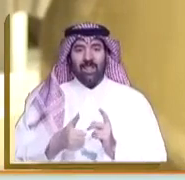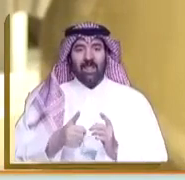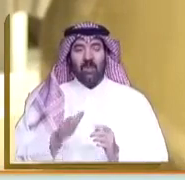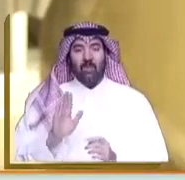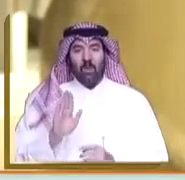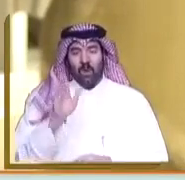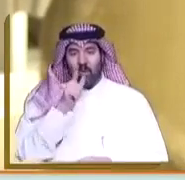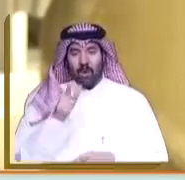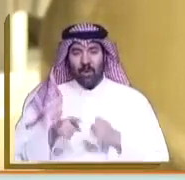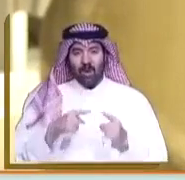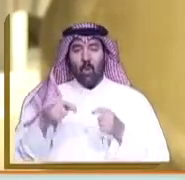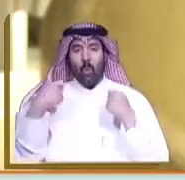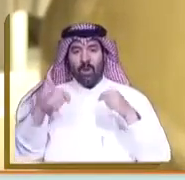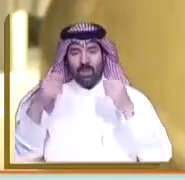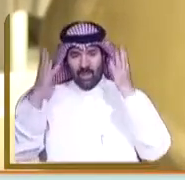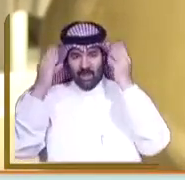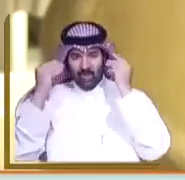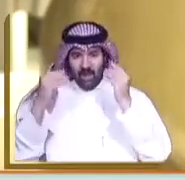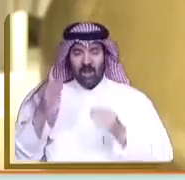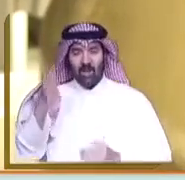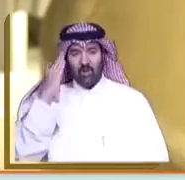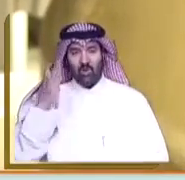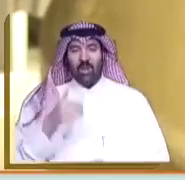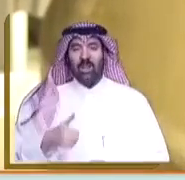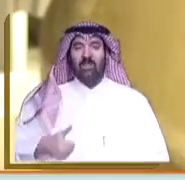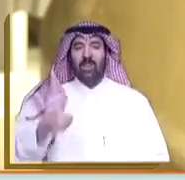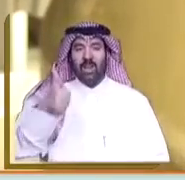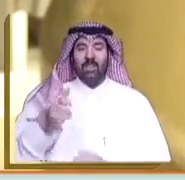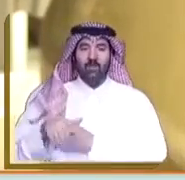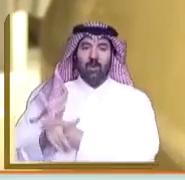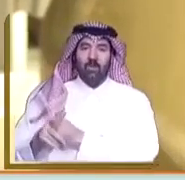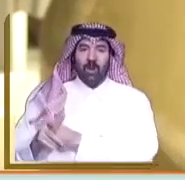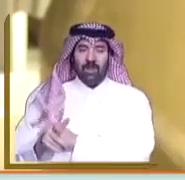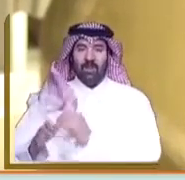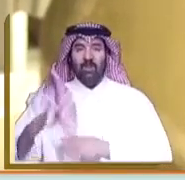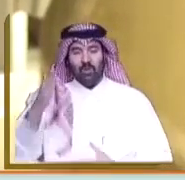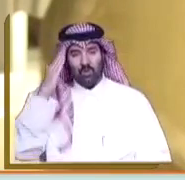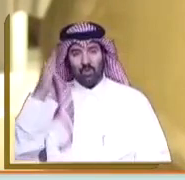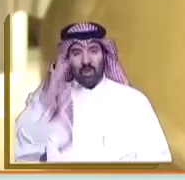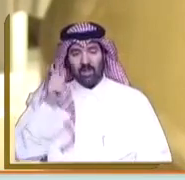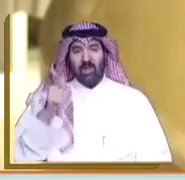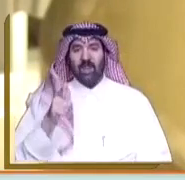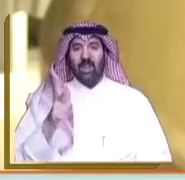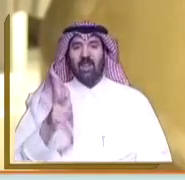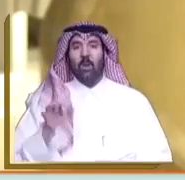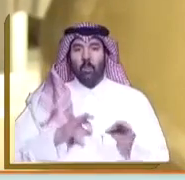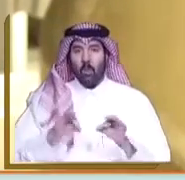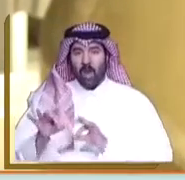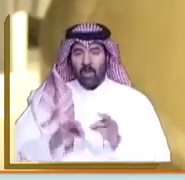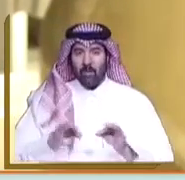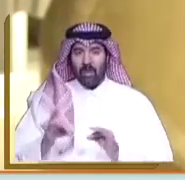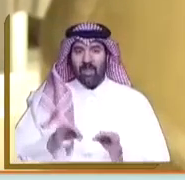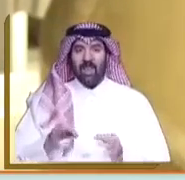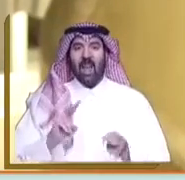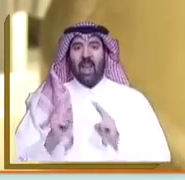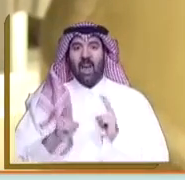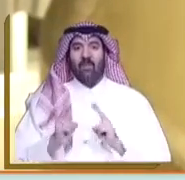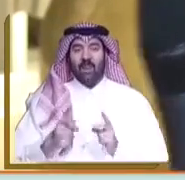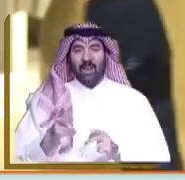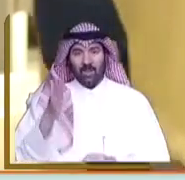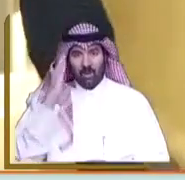رعاية وزير الثقافة. جائزة تعني لي الكثير، وشكرا للقائمين على هذا الحفل، شكرا لكم أيضا لهذا